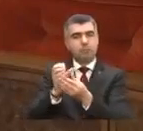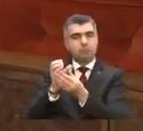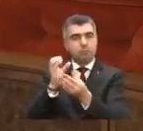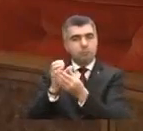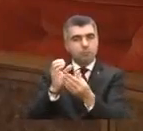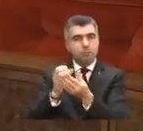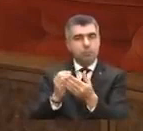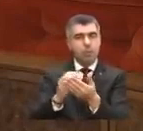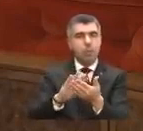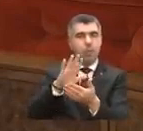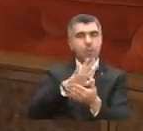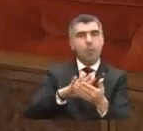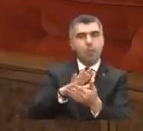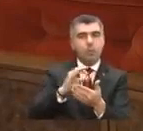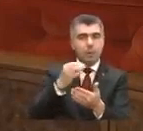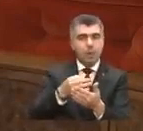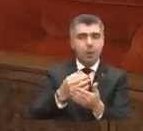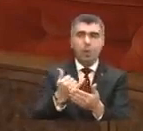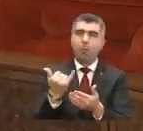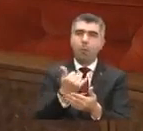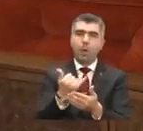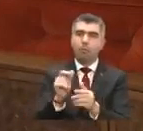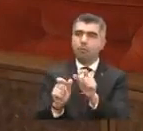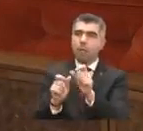والتماسك الاجتماعي وتقليص الفوارق.